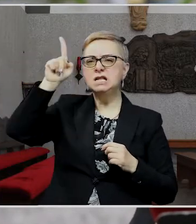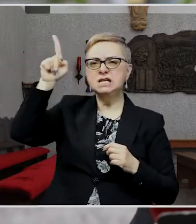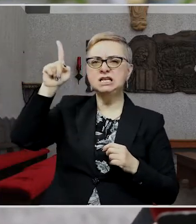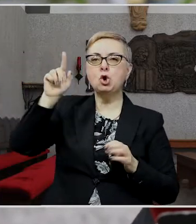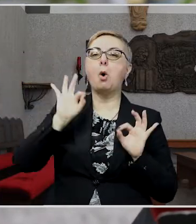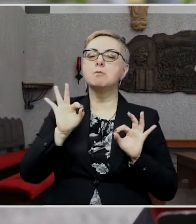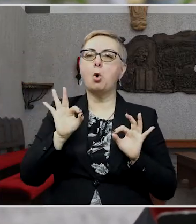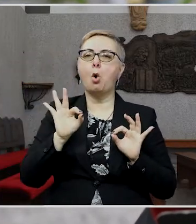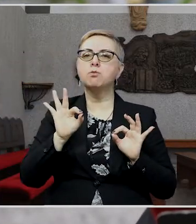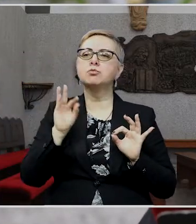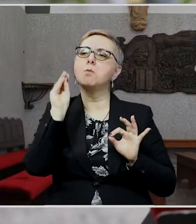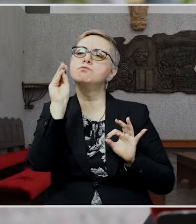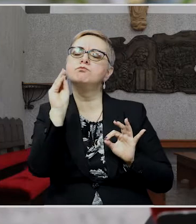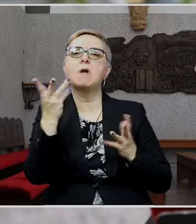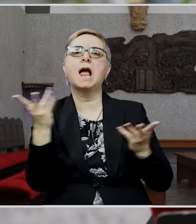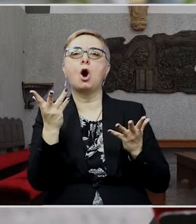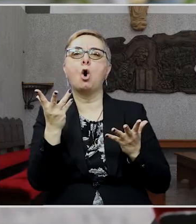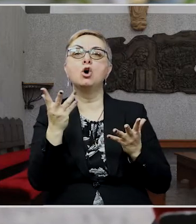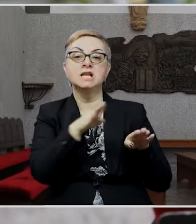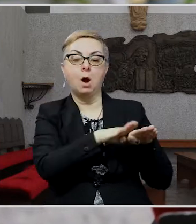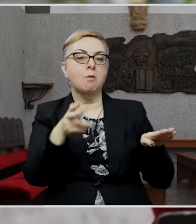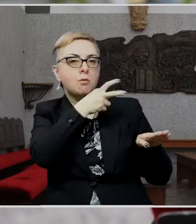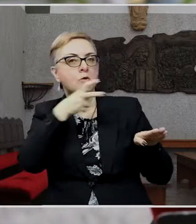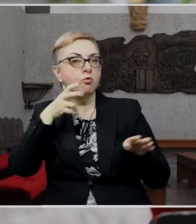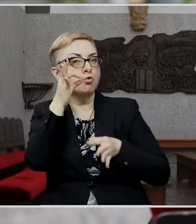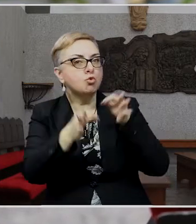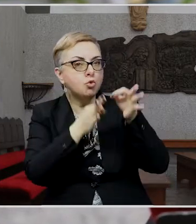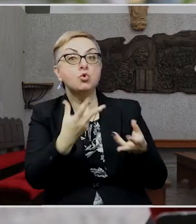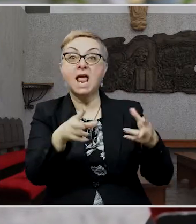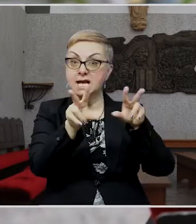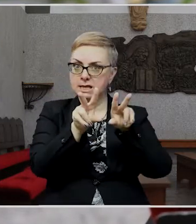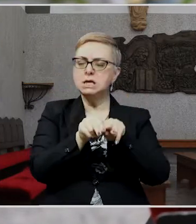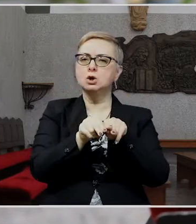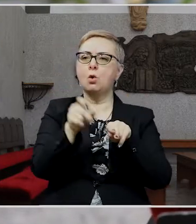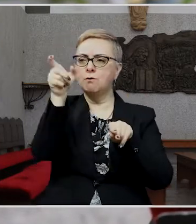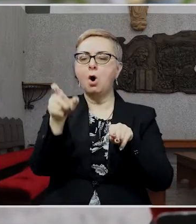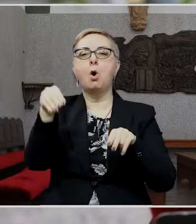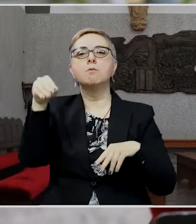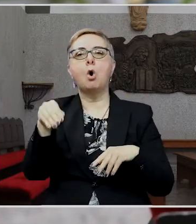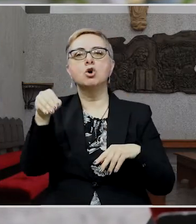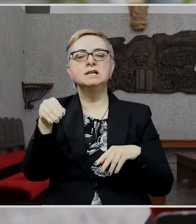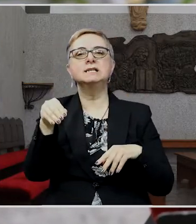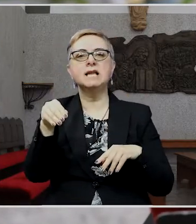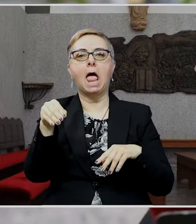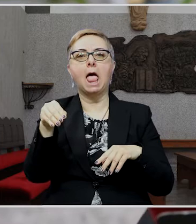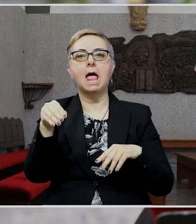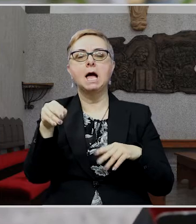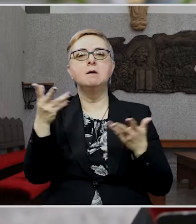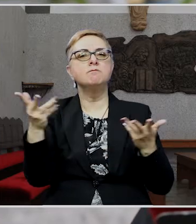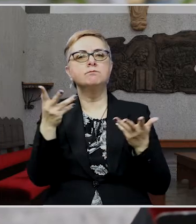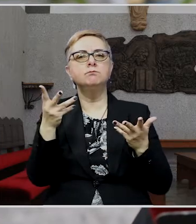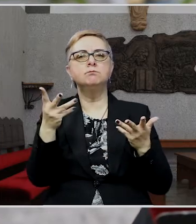invita a prendere si nuovamente cura del popolo di israele mosè che cosa